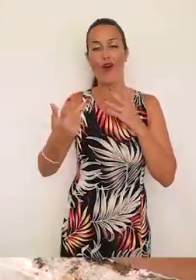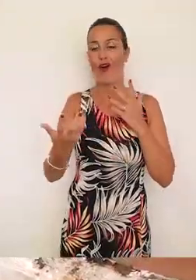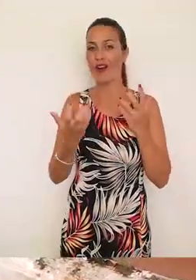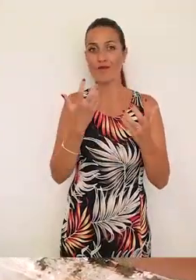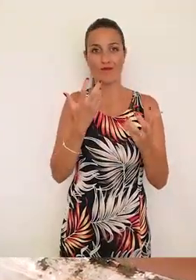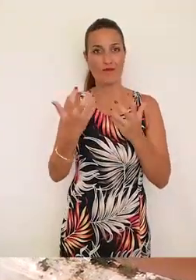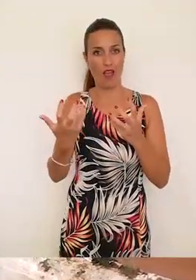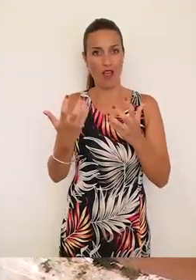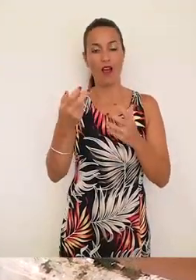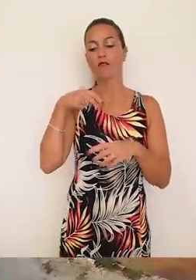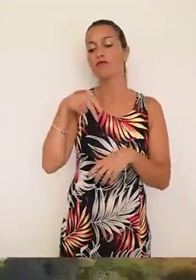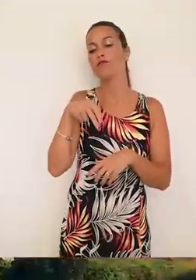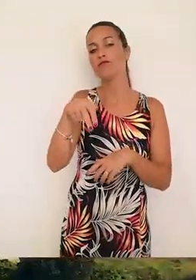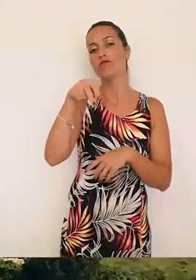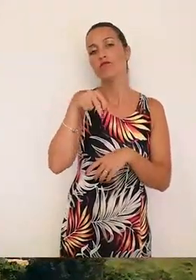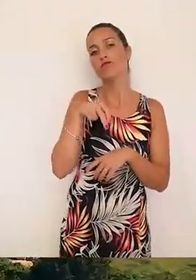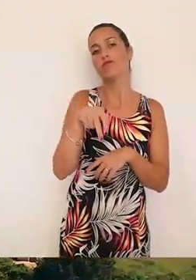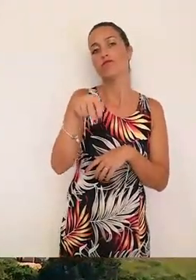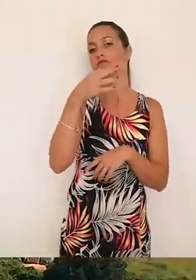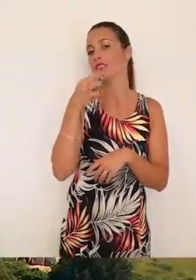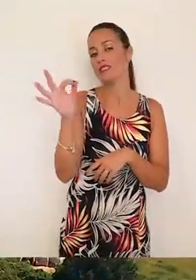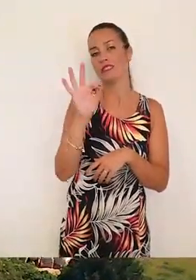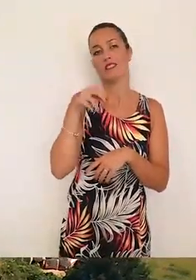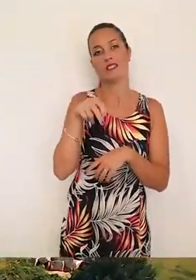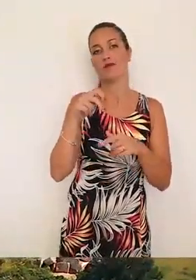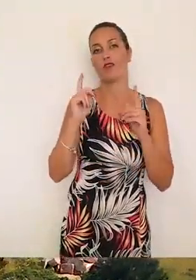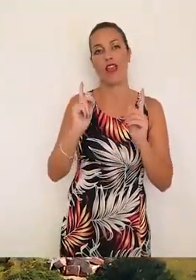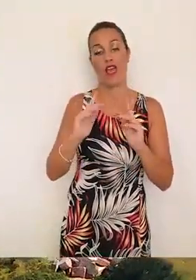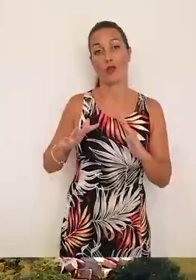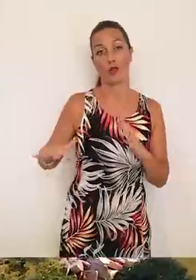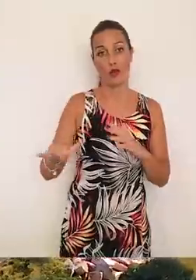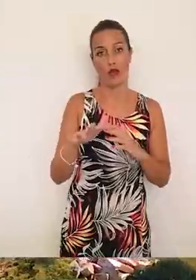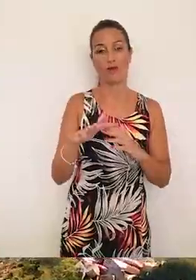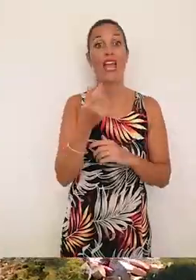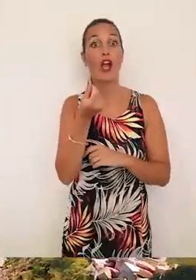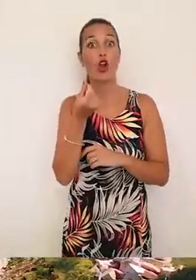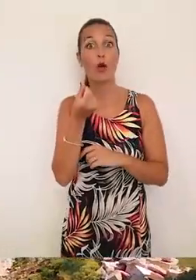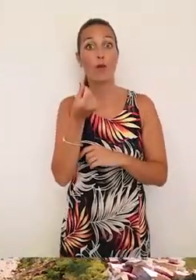scenari unici per piacevoli e suggestive passeggiate nella natura.